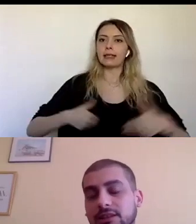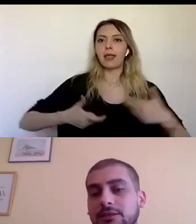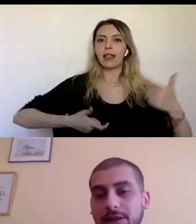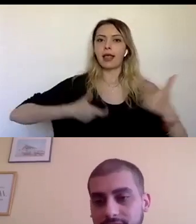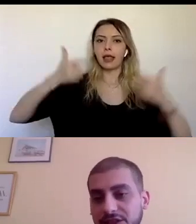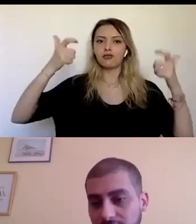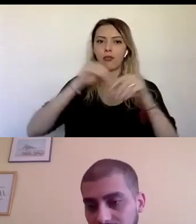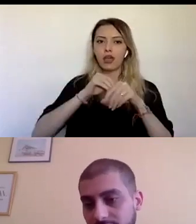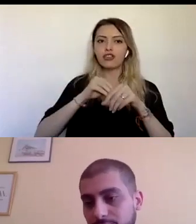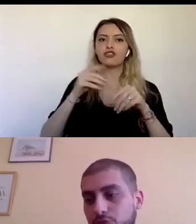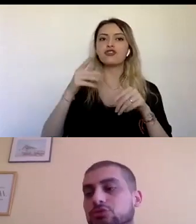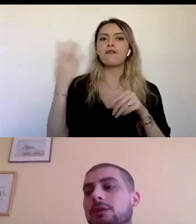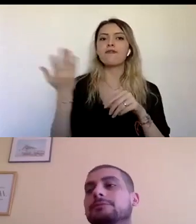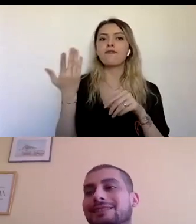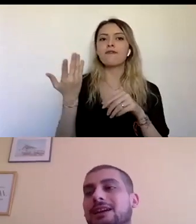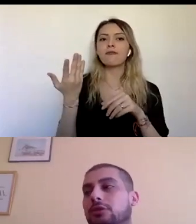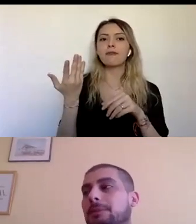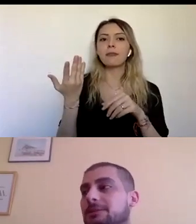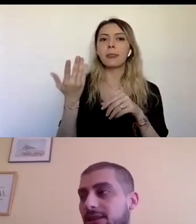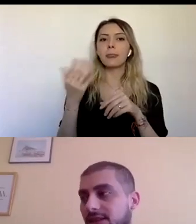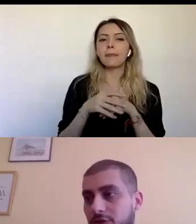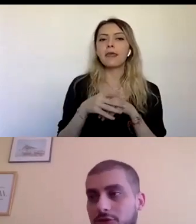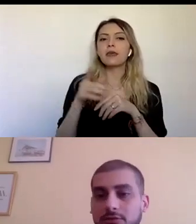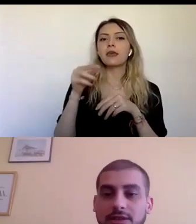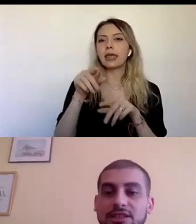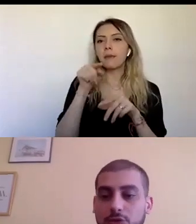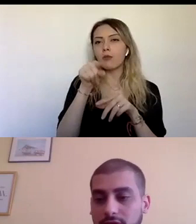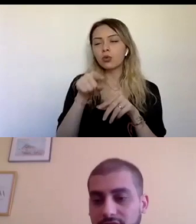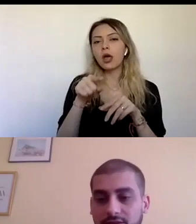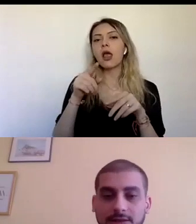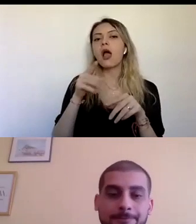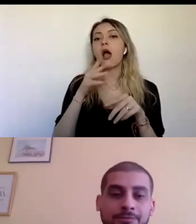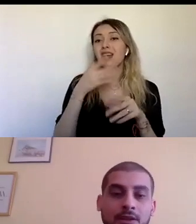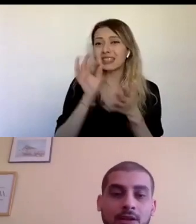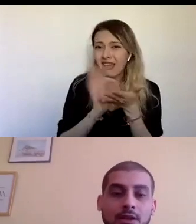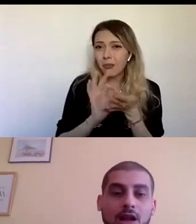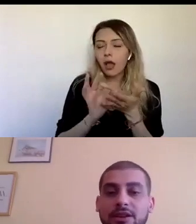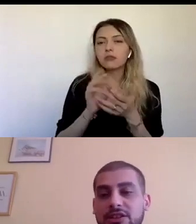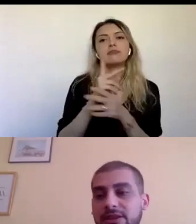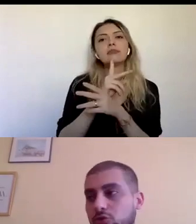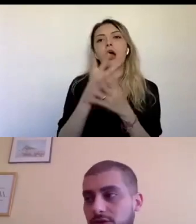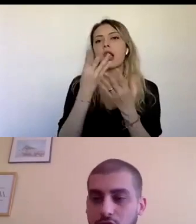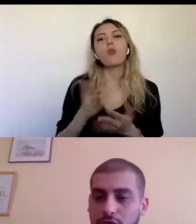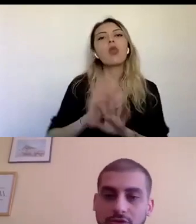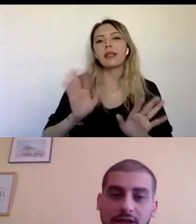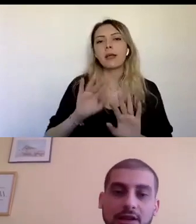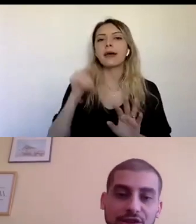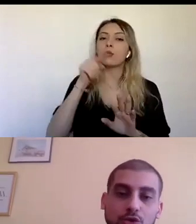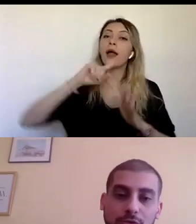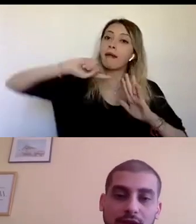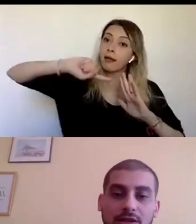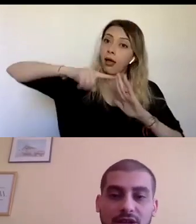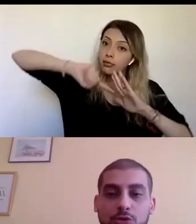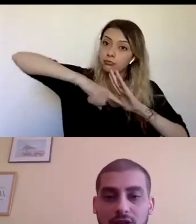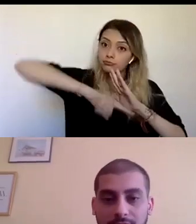kullanabiliriz ifadesi geçersizdir. Bunu tam detaylı olarak belirtmeniz gerekiyor niçin kullanacağınızı. Araştırma için kullanıyoruz diye açık